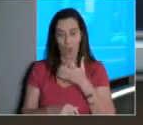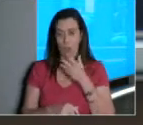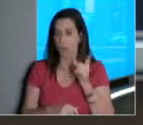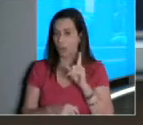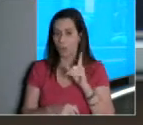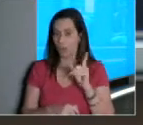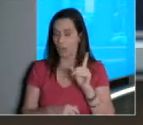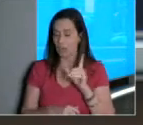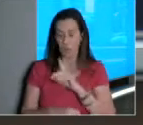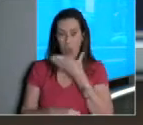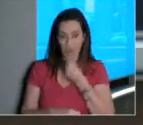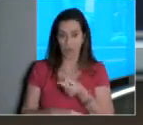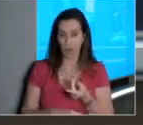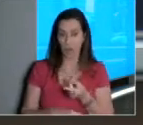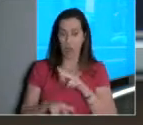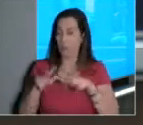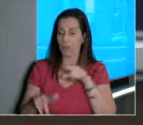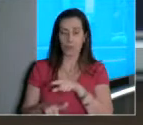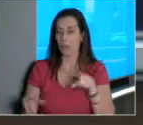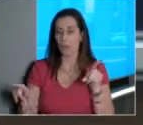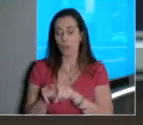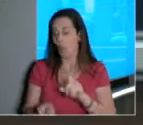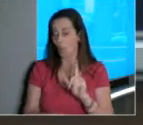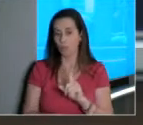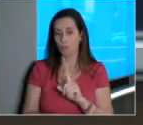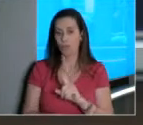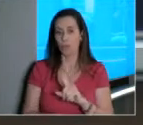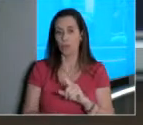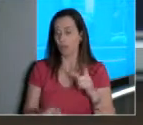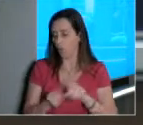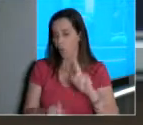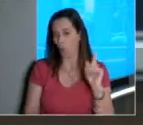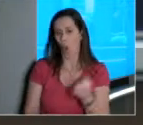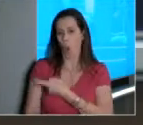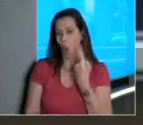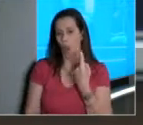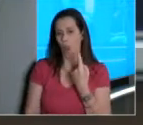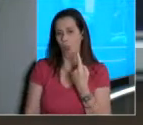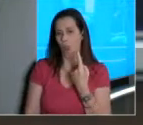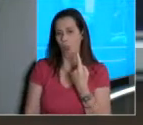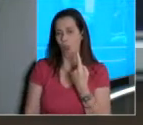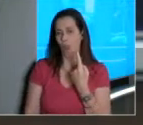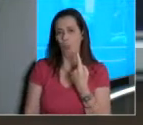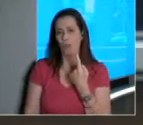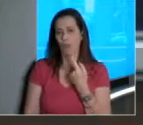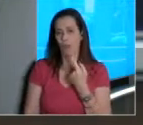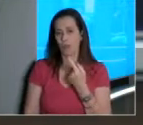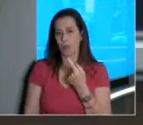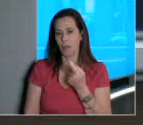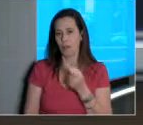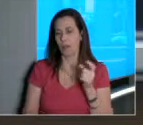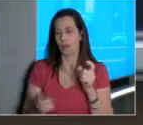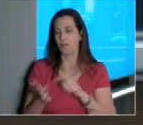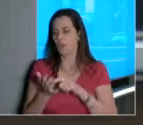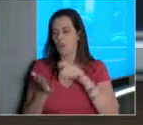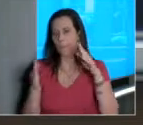לא הייתה מוצאת בעניין, מצבה היה כמו אותם מאגרי עבודה ומבקשי